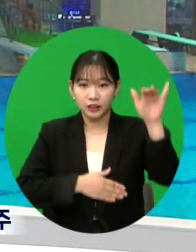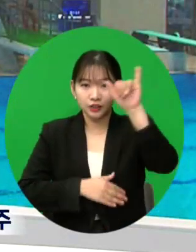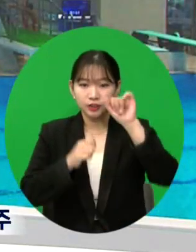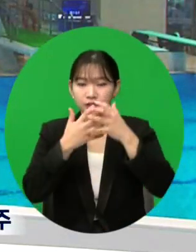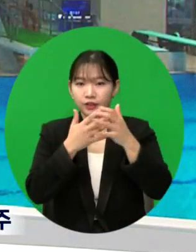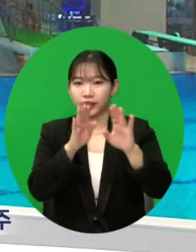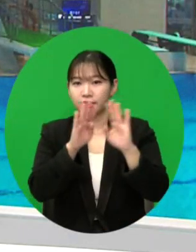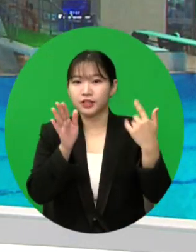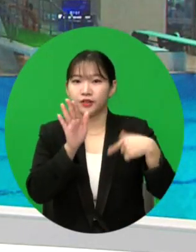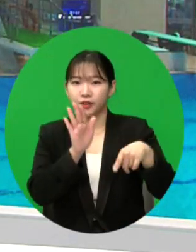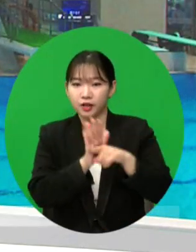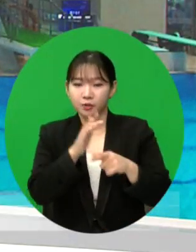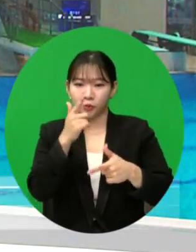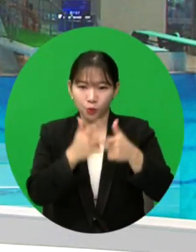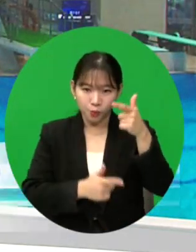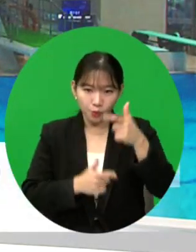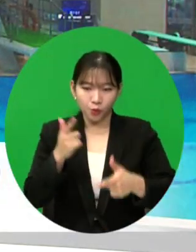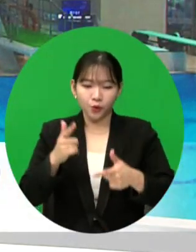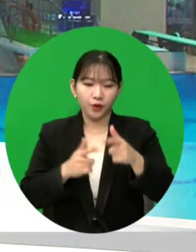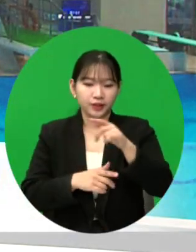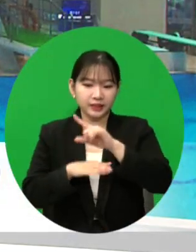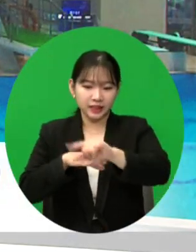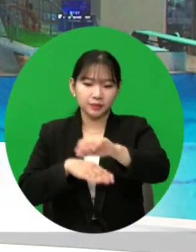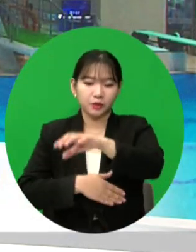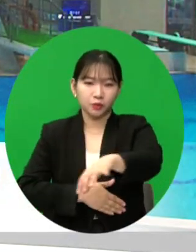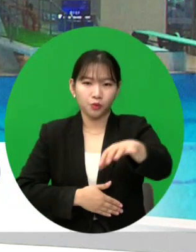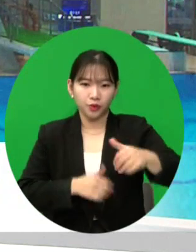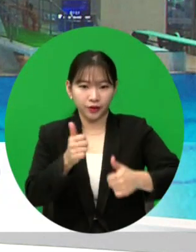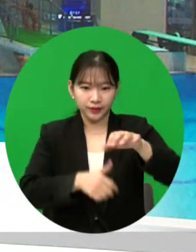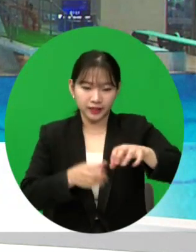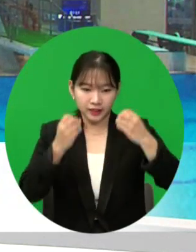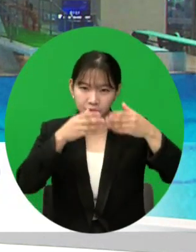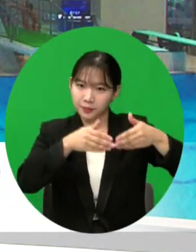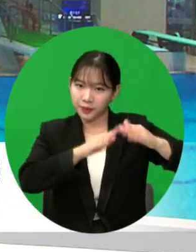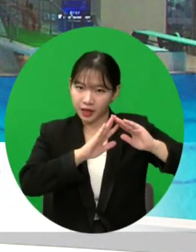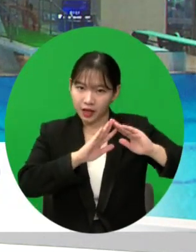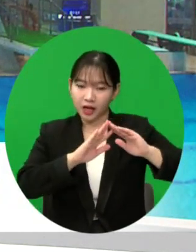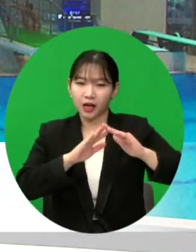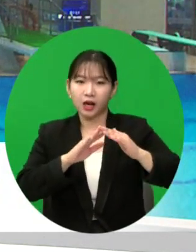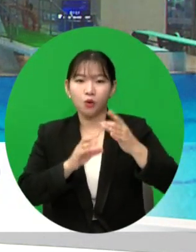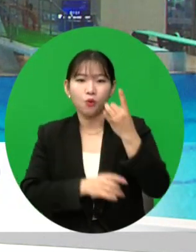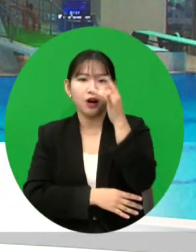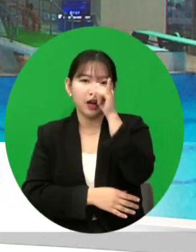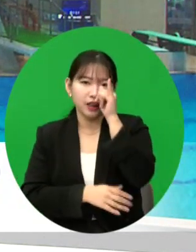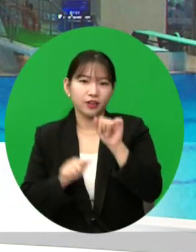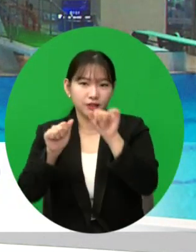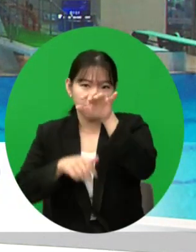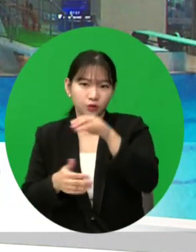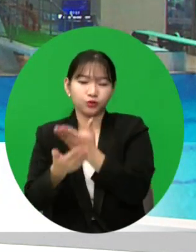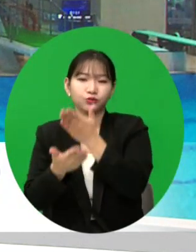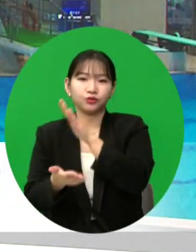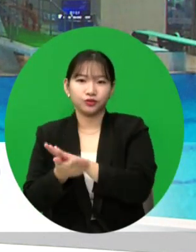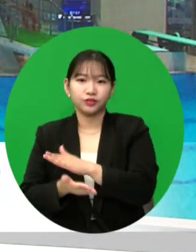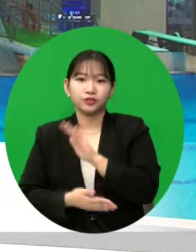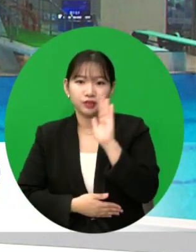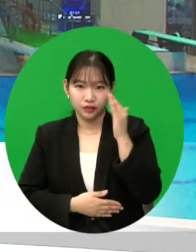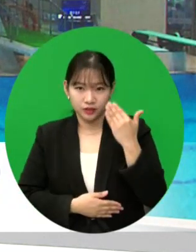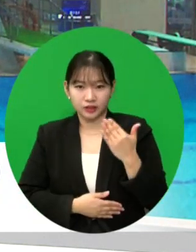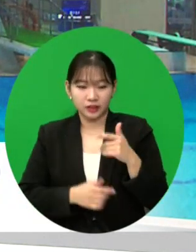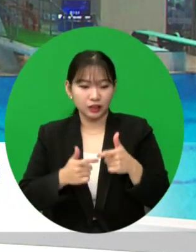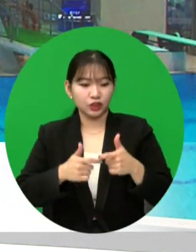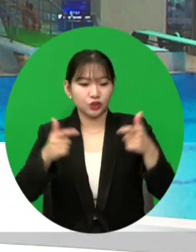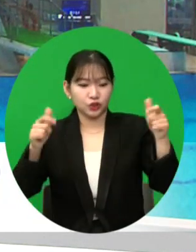전국체전을 개최하기 위해 목포를 비롯한 각 시군에서는 경기장을 새로 짓거나 기존 체육시설을 개보수했는데요.